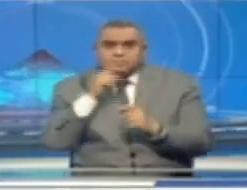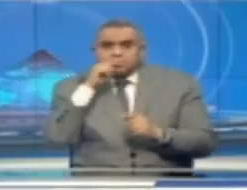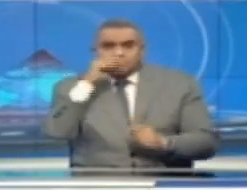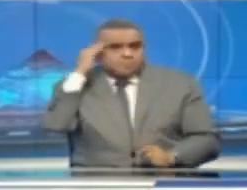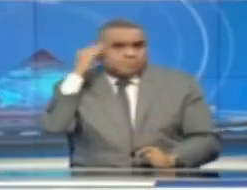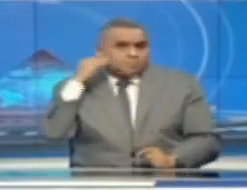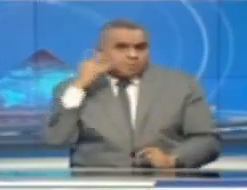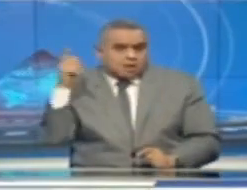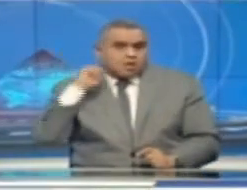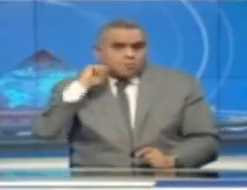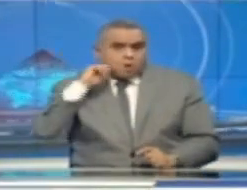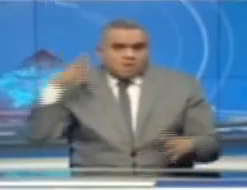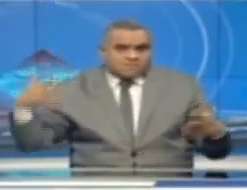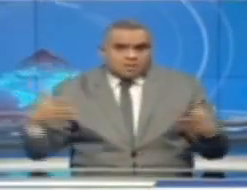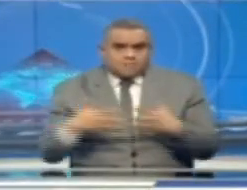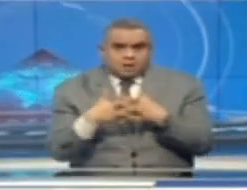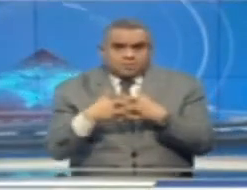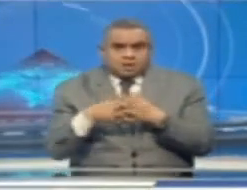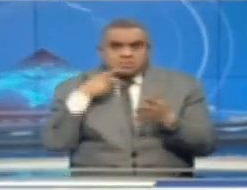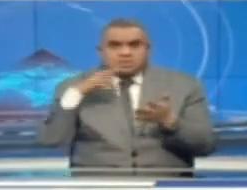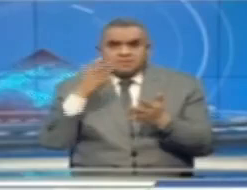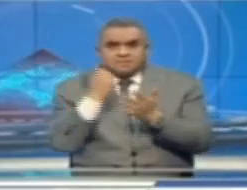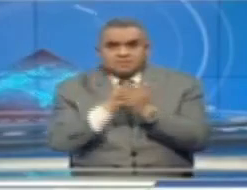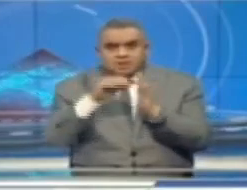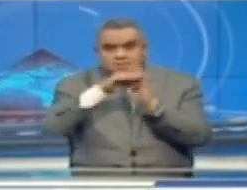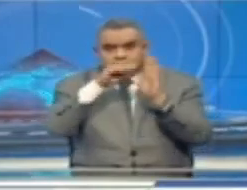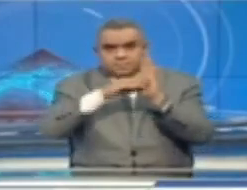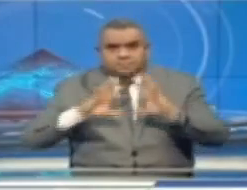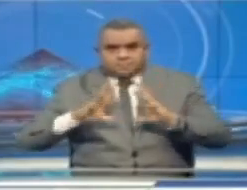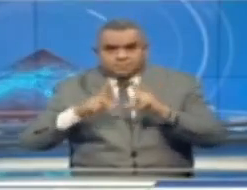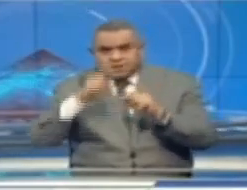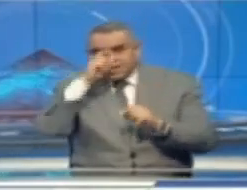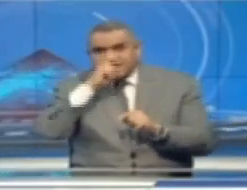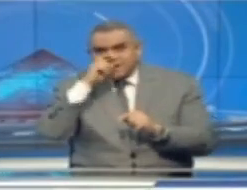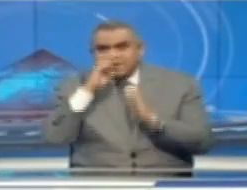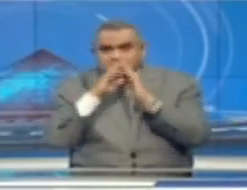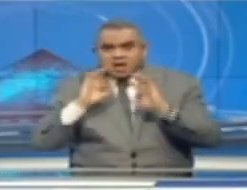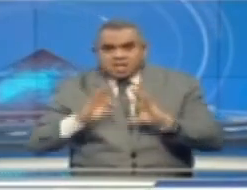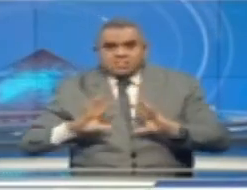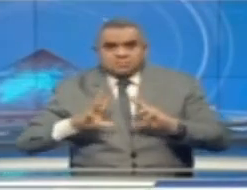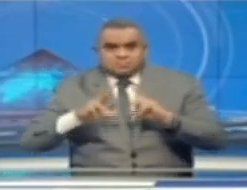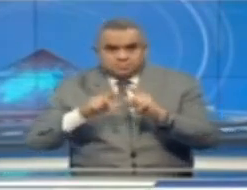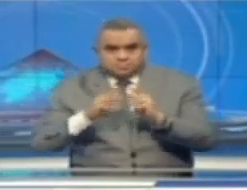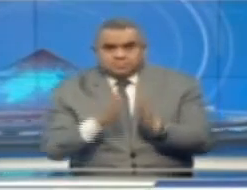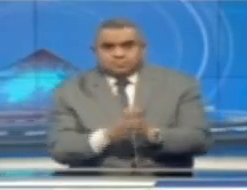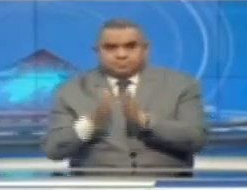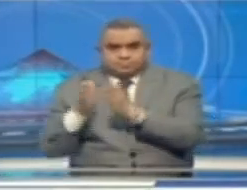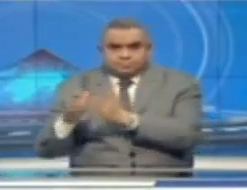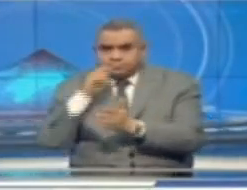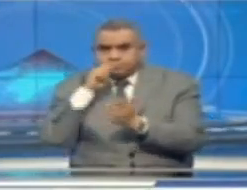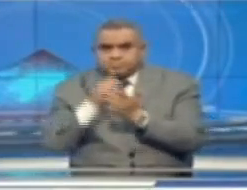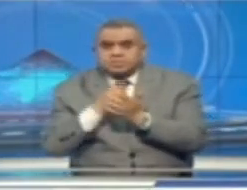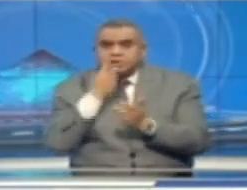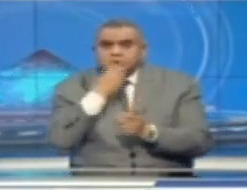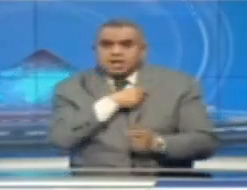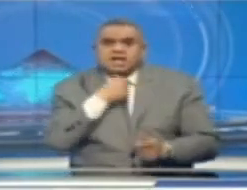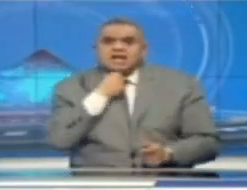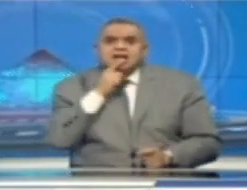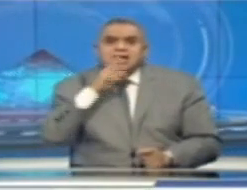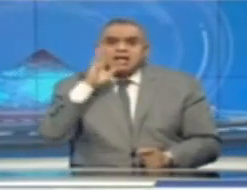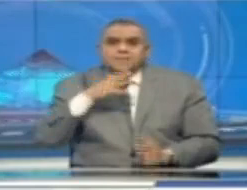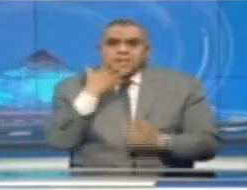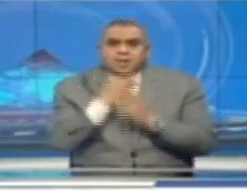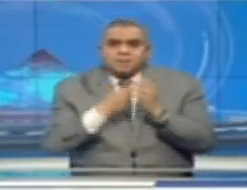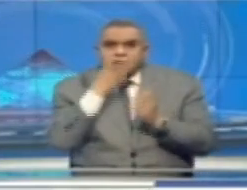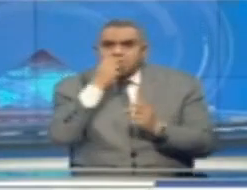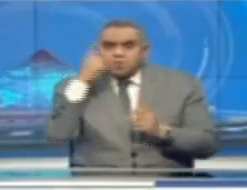المرأة بالمحافظات، خاصة في إطار برنامج تطوير الريف المصري. من جانبه أكد جمال بن حويرب استعداد